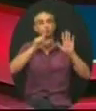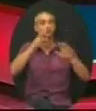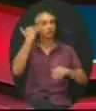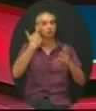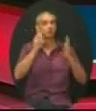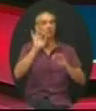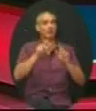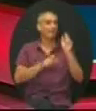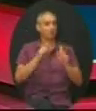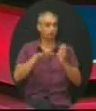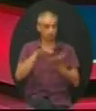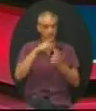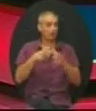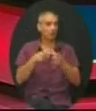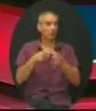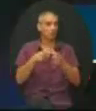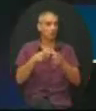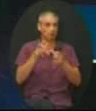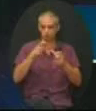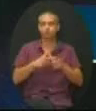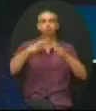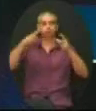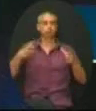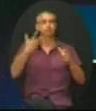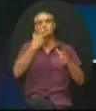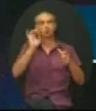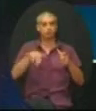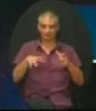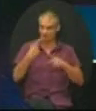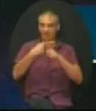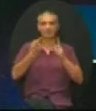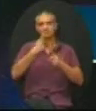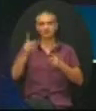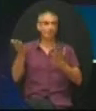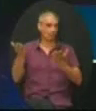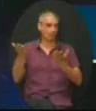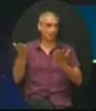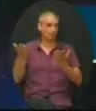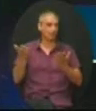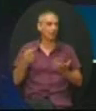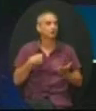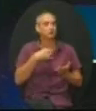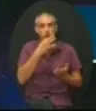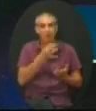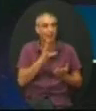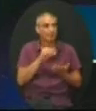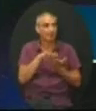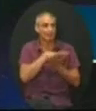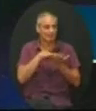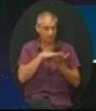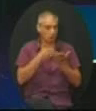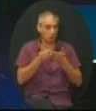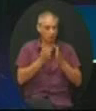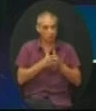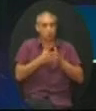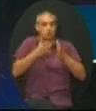כ-70 אלף איש בטריטוריה X, זה בדיוק הבעיה, מ-300 אלף ויהיו גם חצי מיליון כי הם רוצים לקיים יותר במדינת ישראל. אז השאלה אם הטריטוריה תורחב